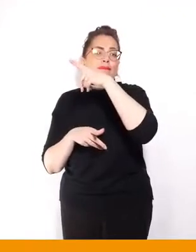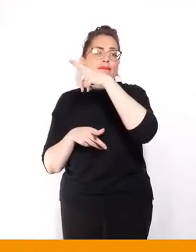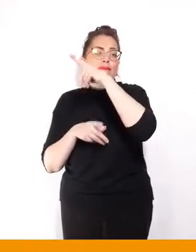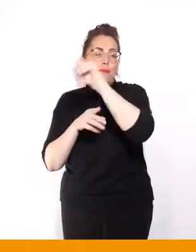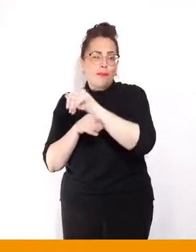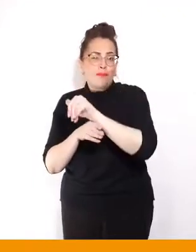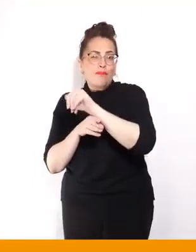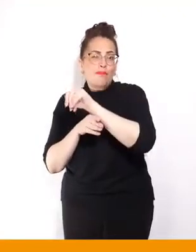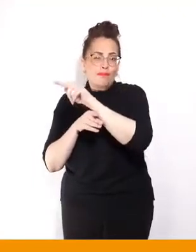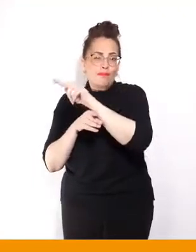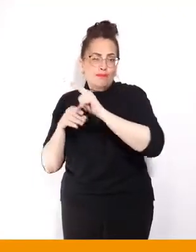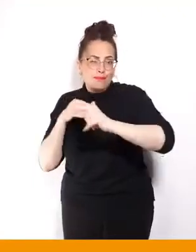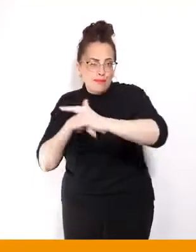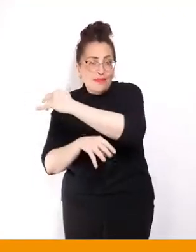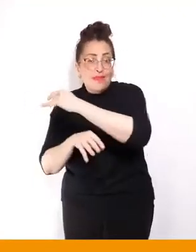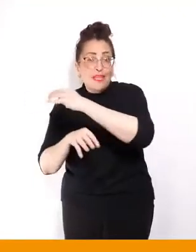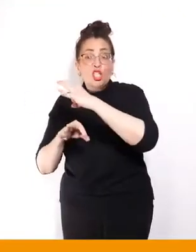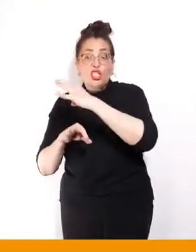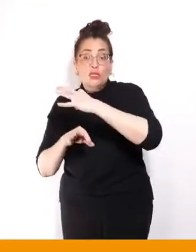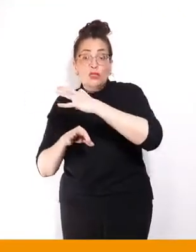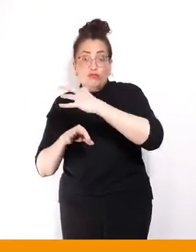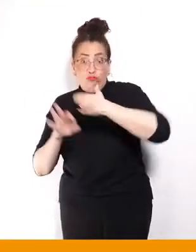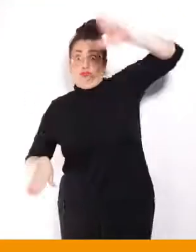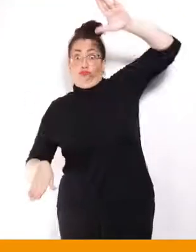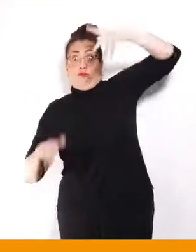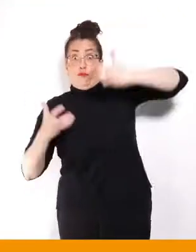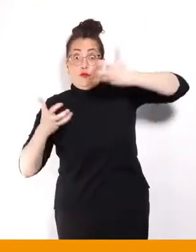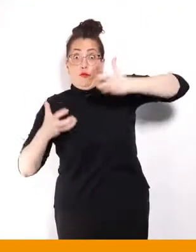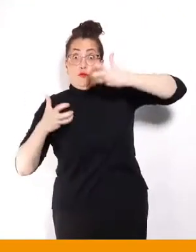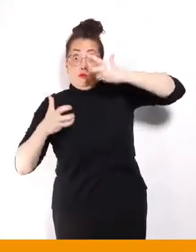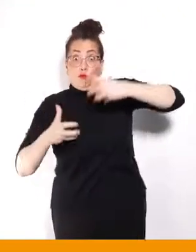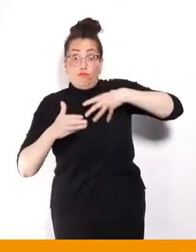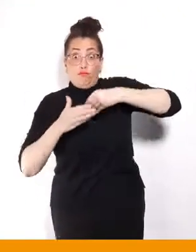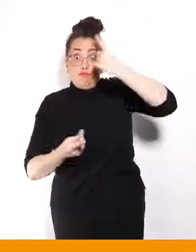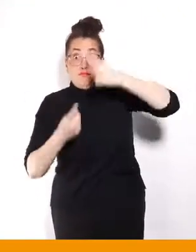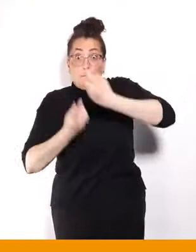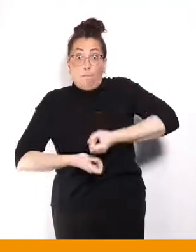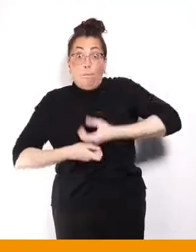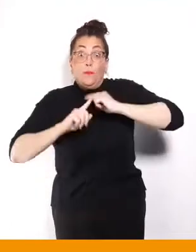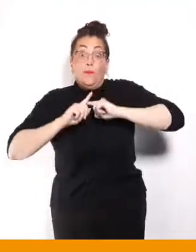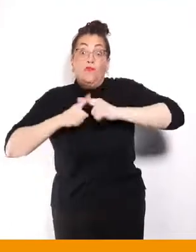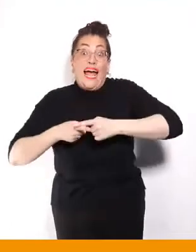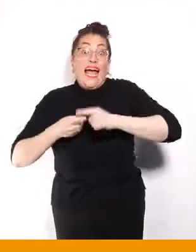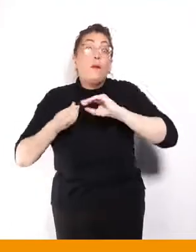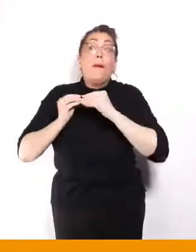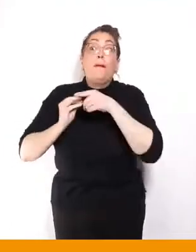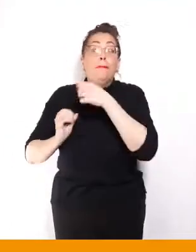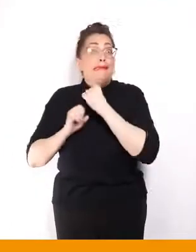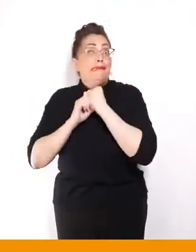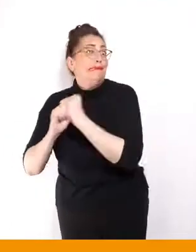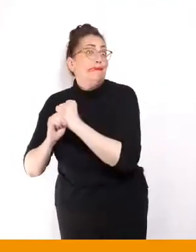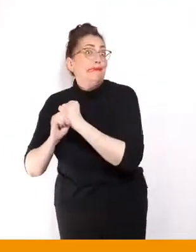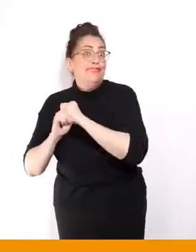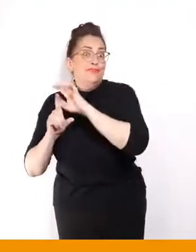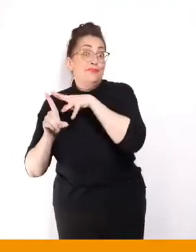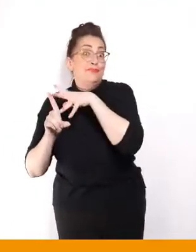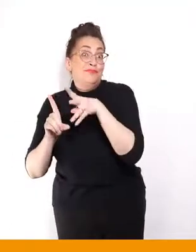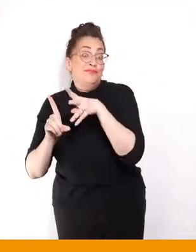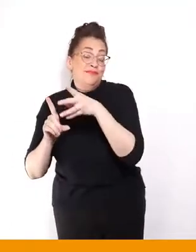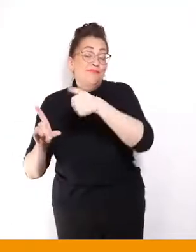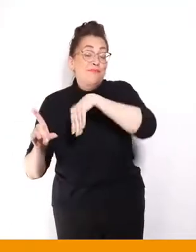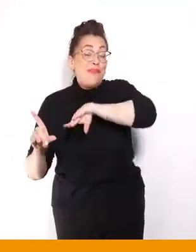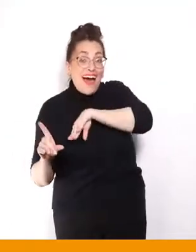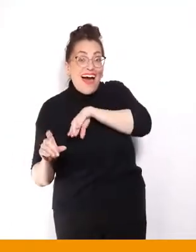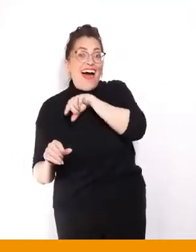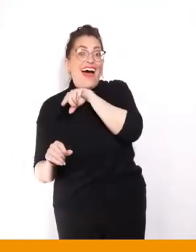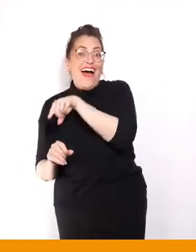souhaité participer à notre grand oral du handicap, mais qui, lui aussi, pour des raisons de calendrier et notamment liées à